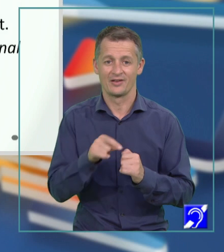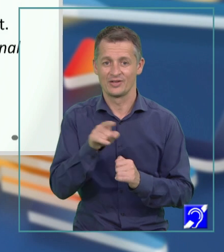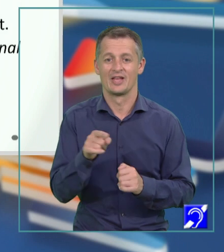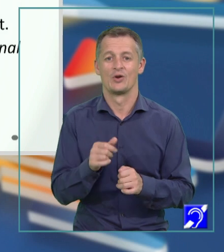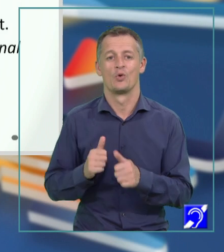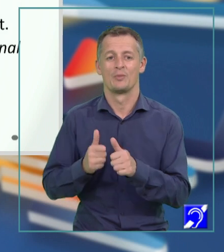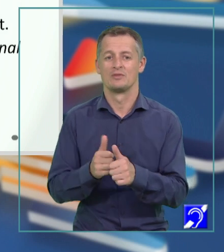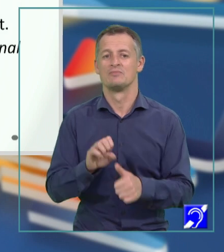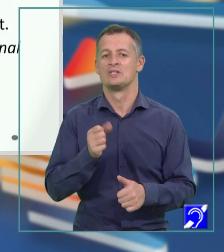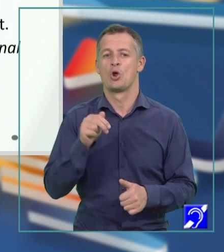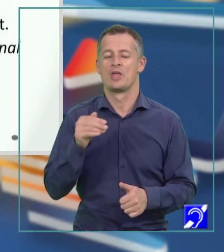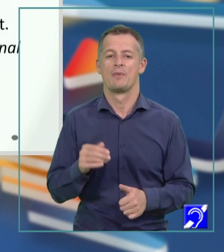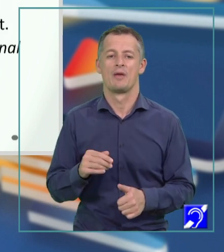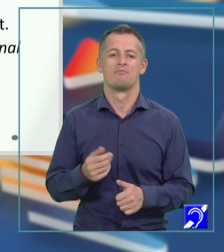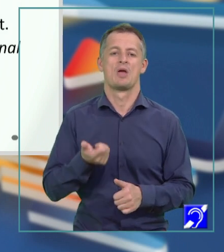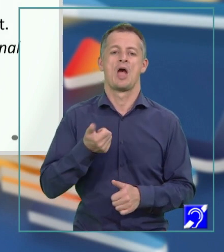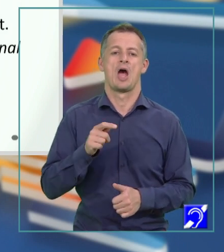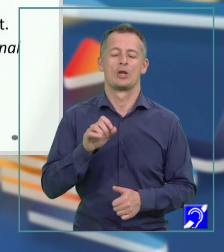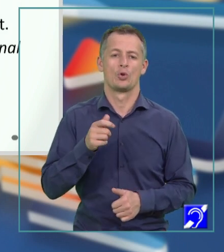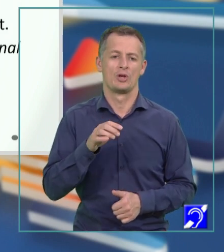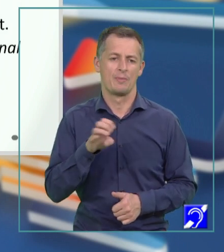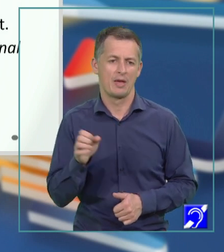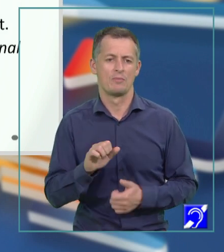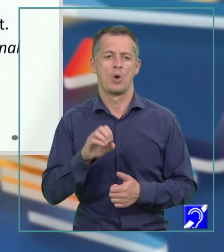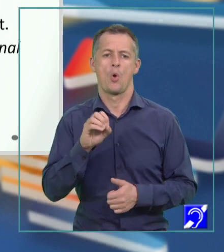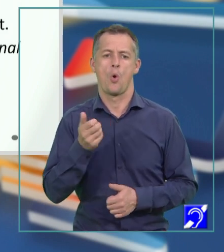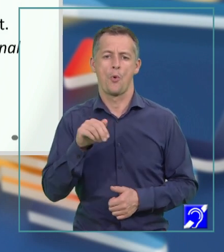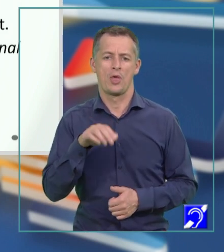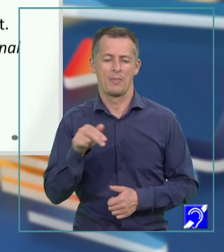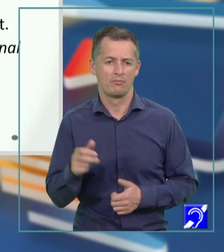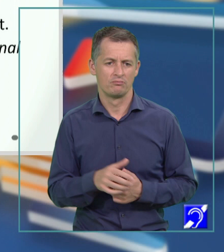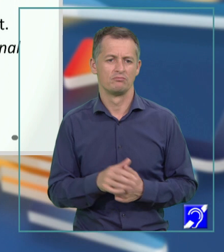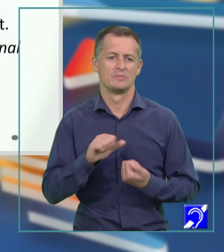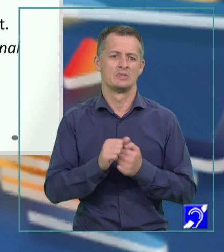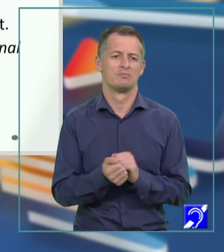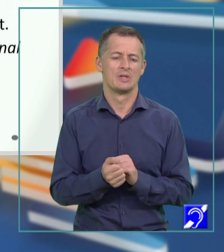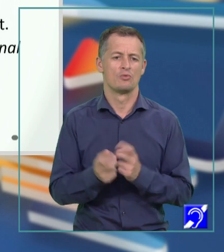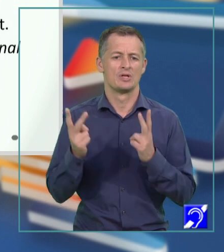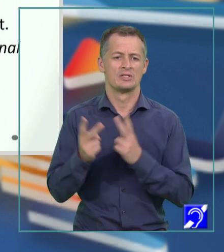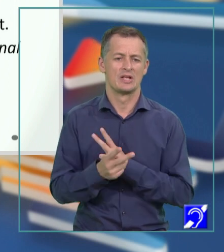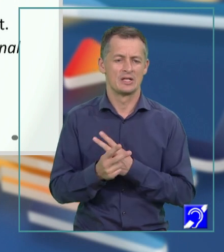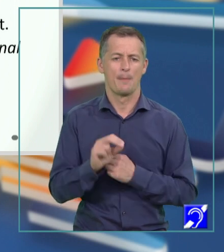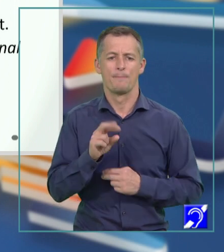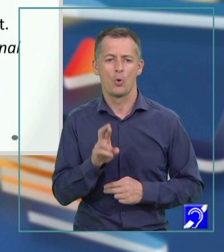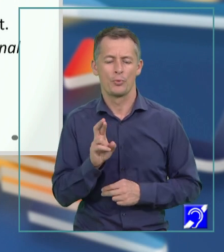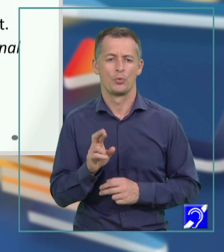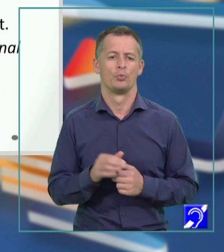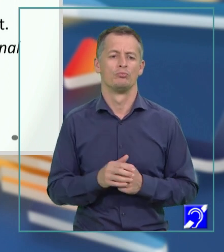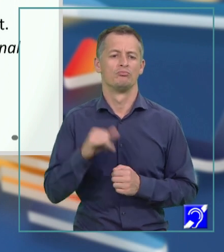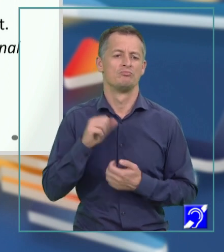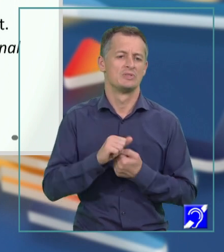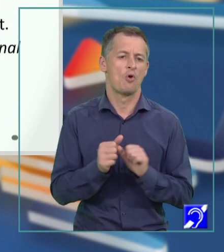vizează sinonimele, antonimele, omonimele, sensul propriu de bază, secundar,